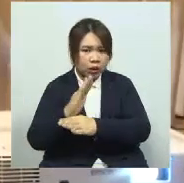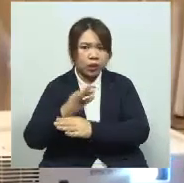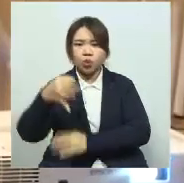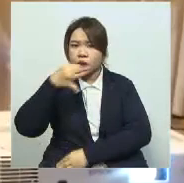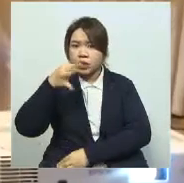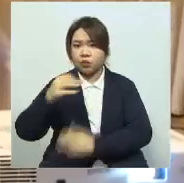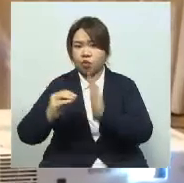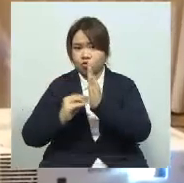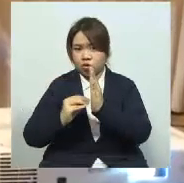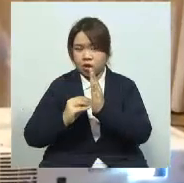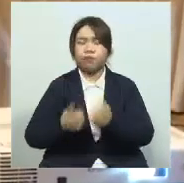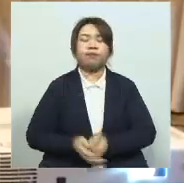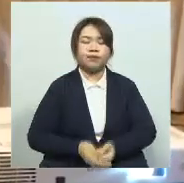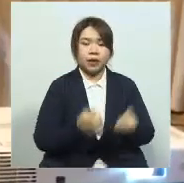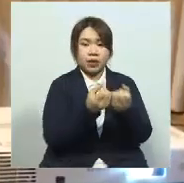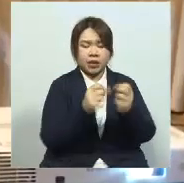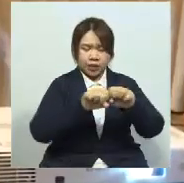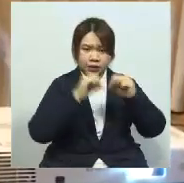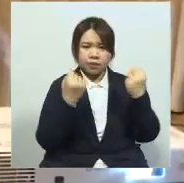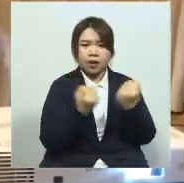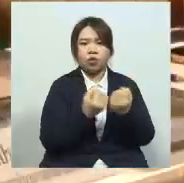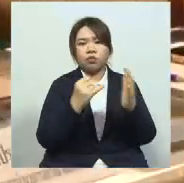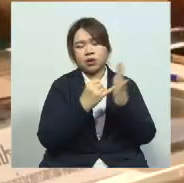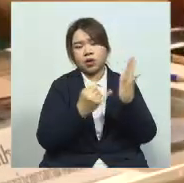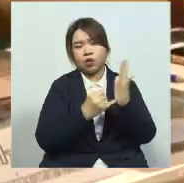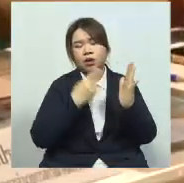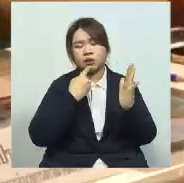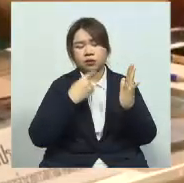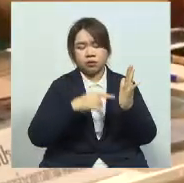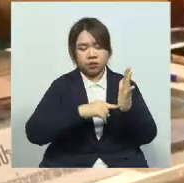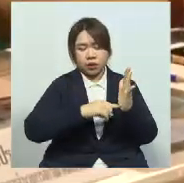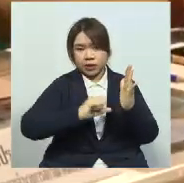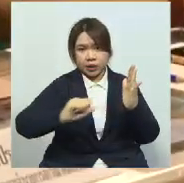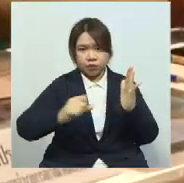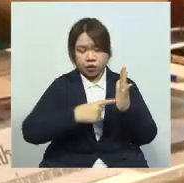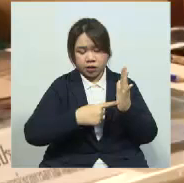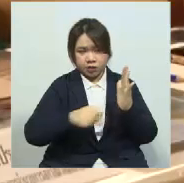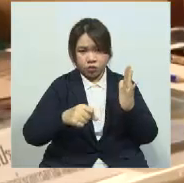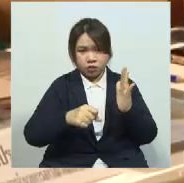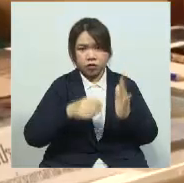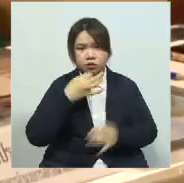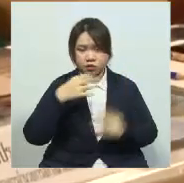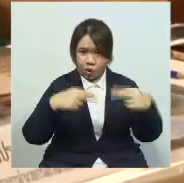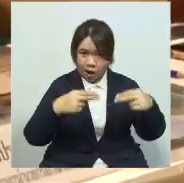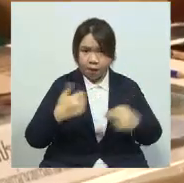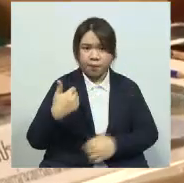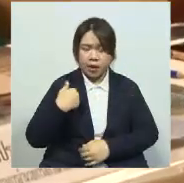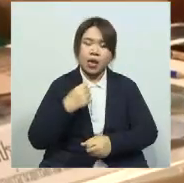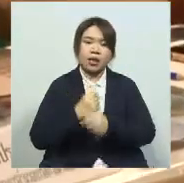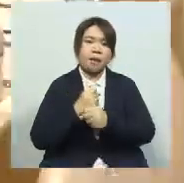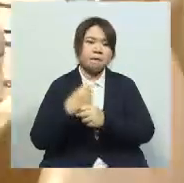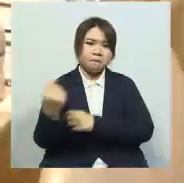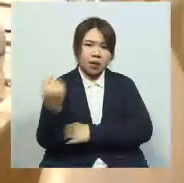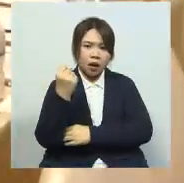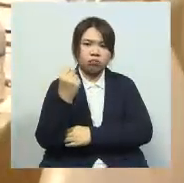พและสมาคมพัฒนาสตรีและการพัฒนาชุมชนจังหวัดสมุทรสงครามเข้าร่วมแลกเปลี่ยนประสบการณ์ร่วมกันเพื่อสร้างพลังทางสังคมลดความเหลื่อมล้